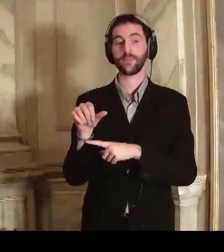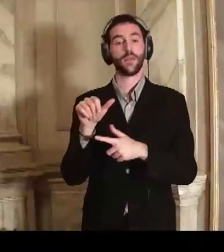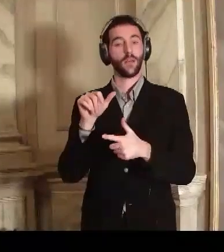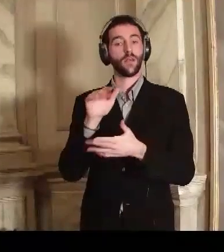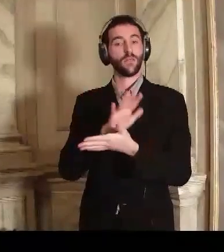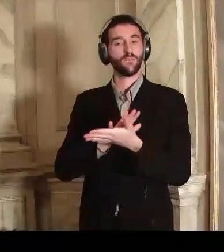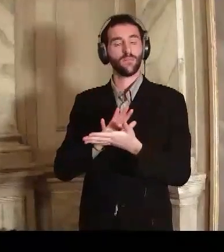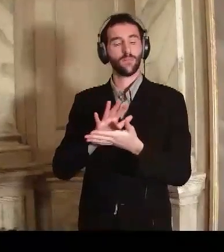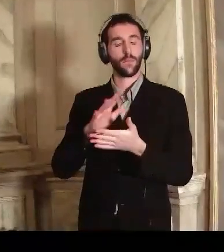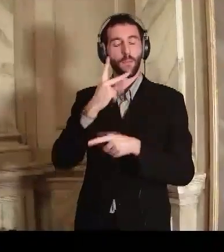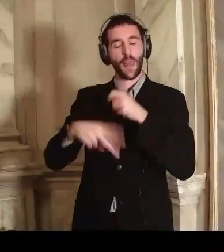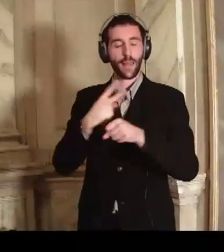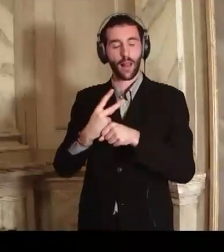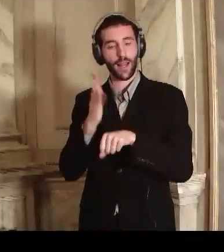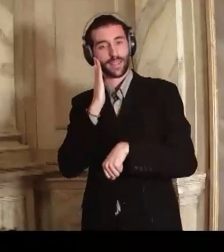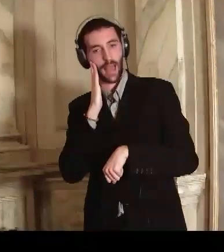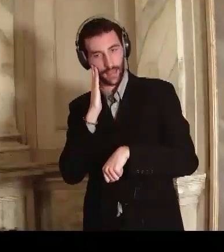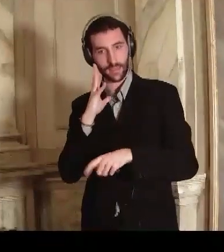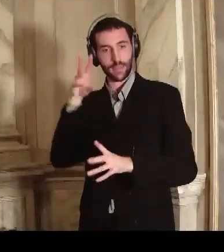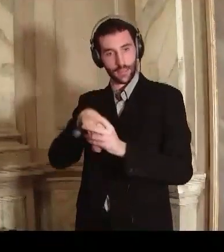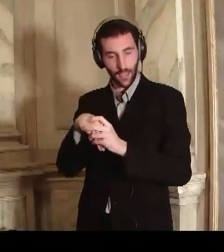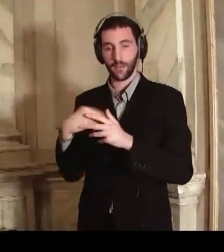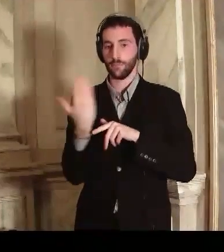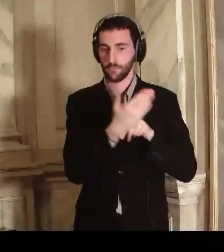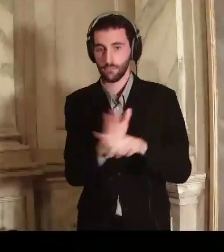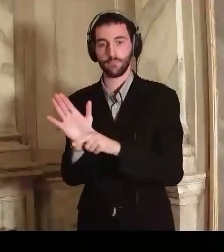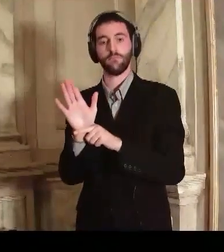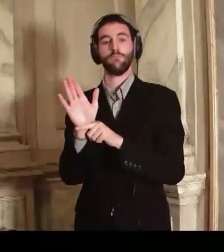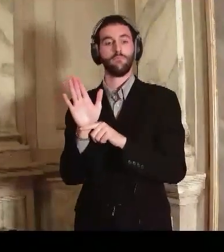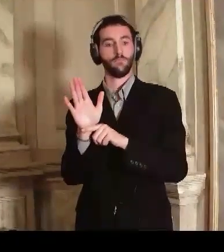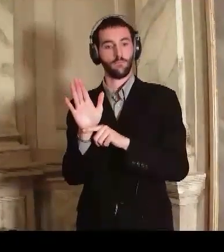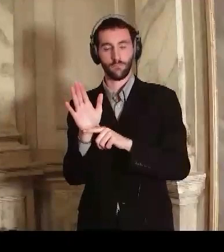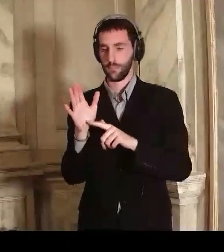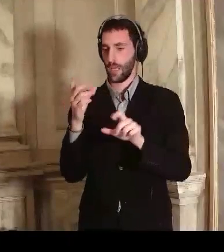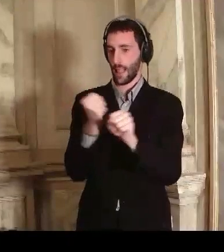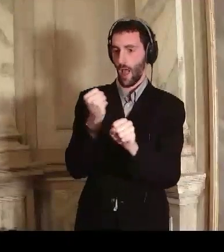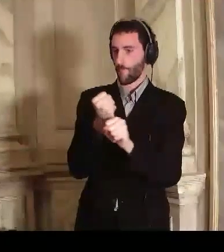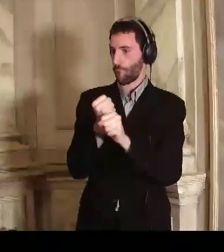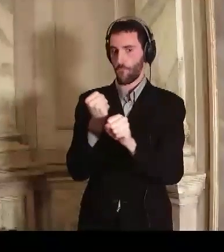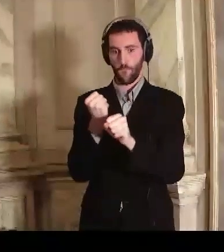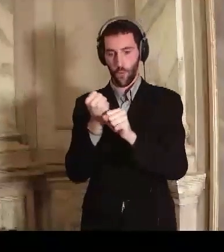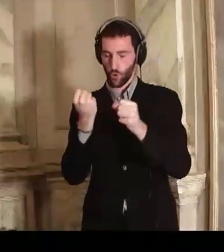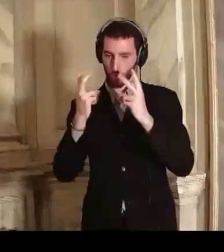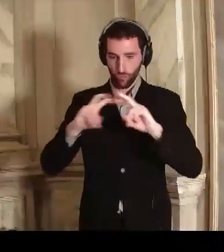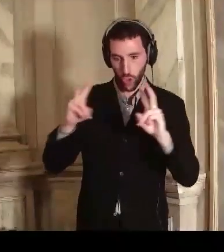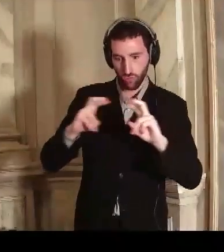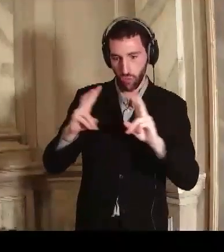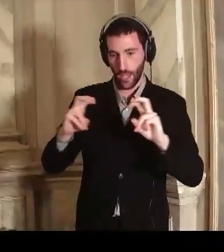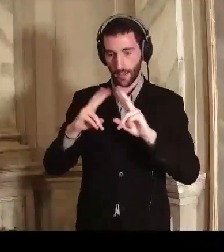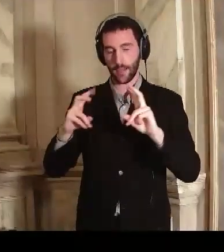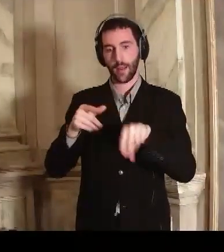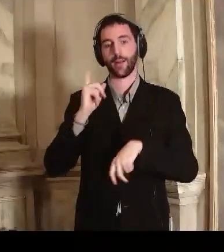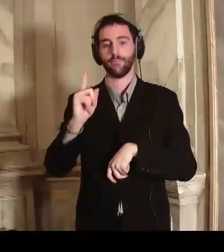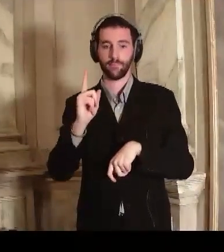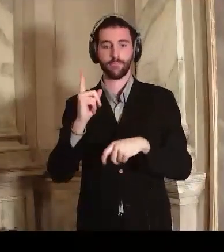2023, portando avanti la loro prospettiva unica su un mondo speciale come il nostro. Cercare l'esposizione dei loro lavori nel catalogo